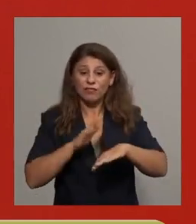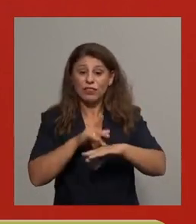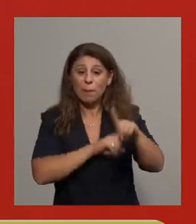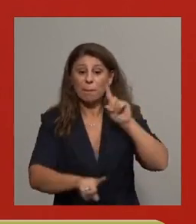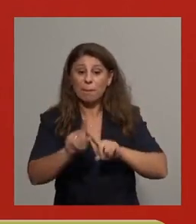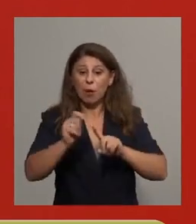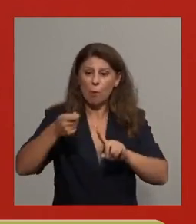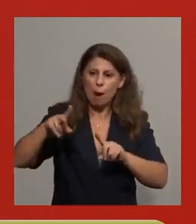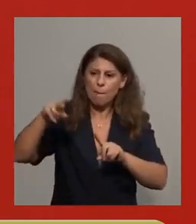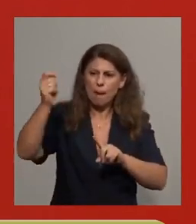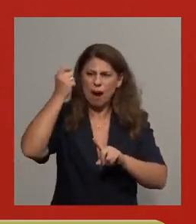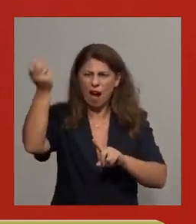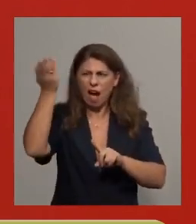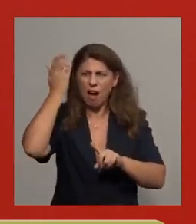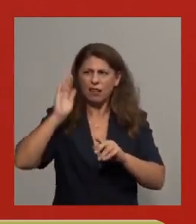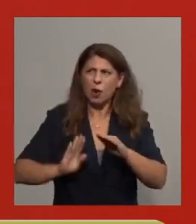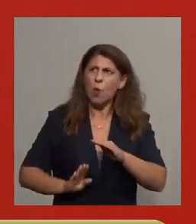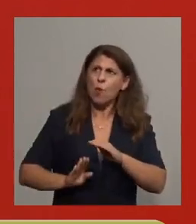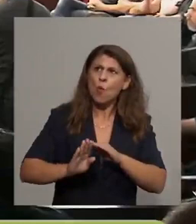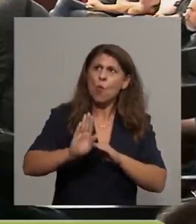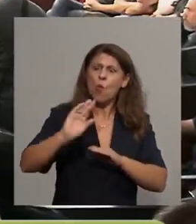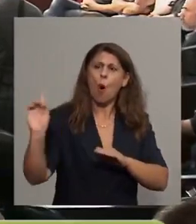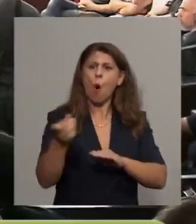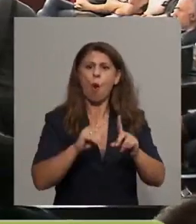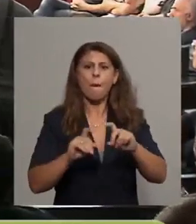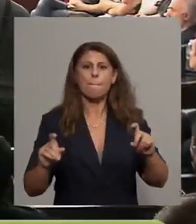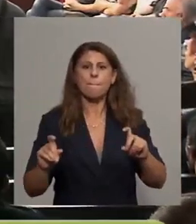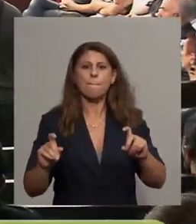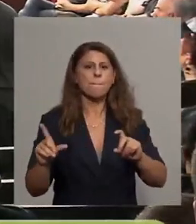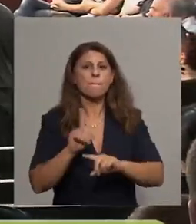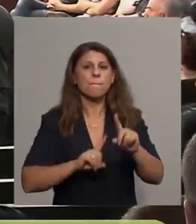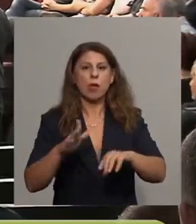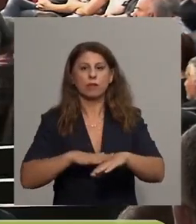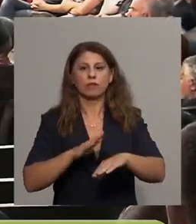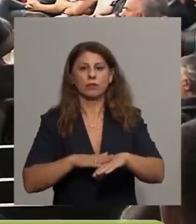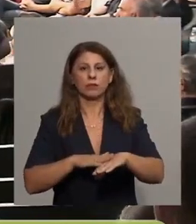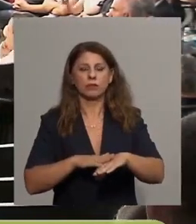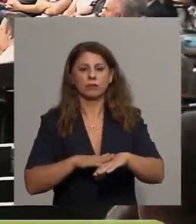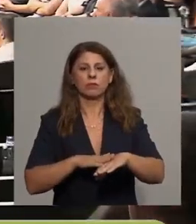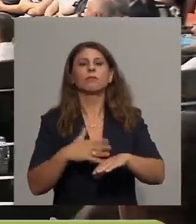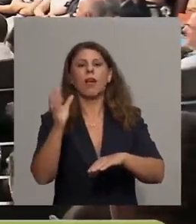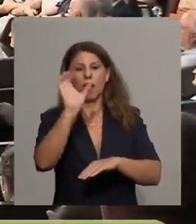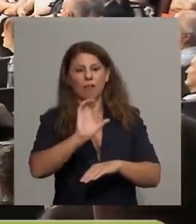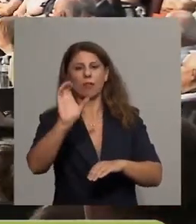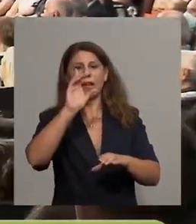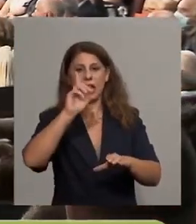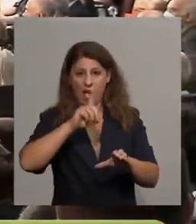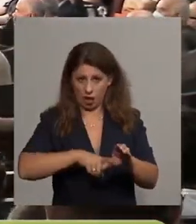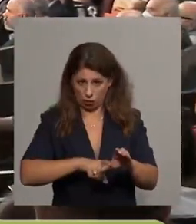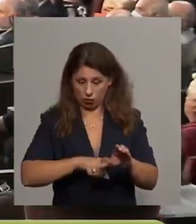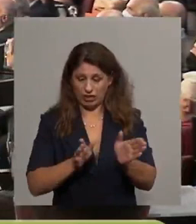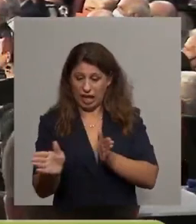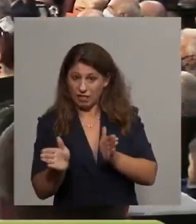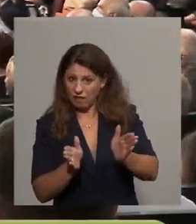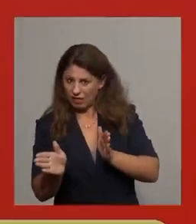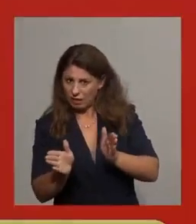της ενεργειακής φτώχειας, είναι οι ίδιες οι κατευθύνσεις, οι δεσμεύσεις της Ευρωπαϊκής Ένωσης